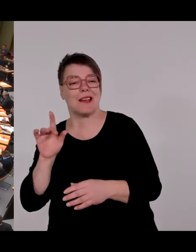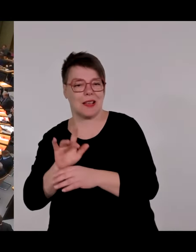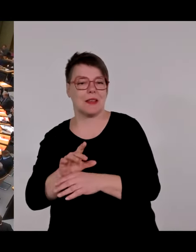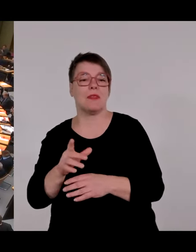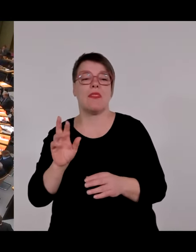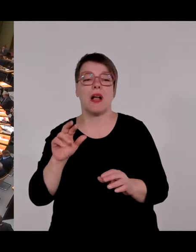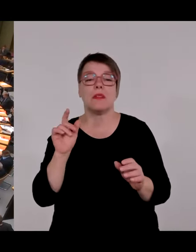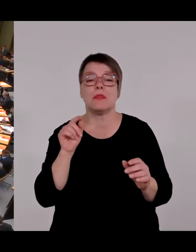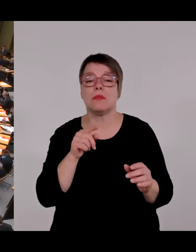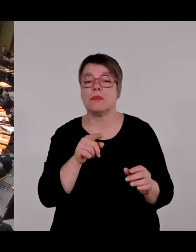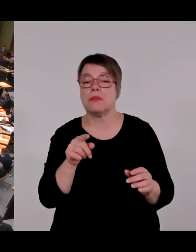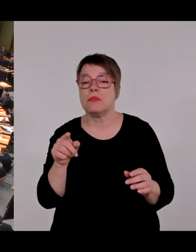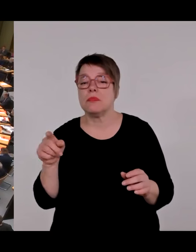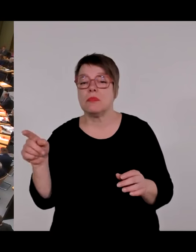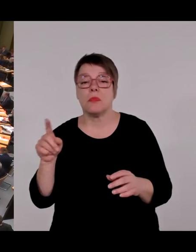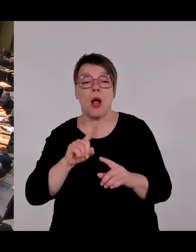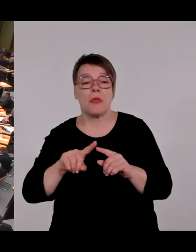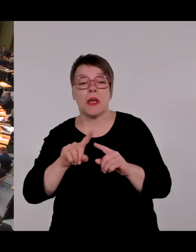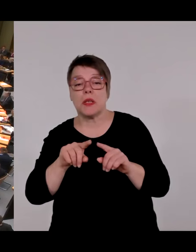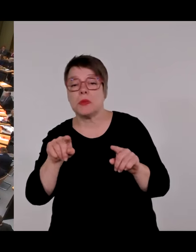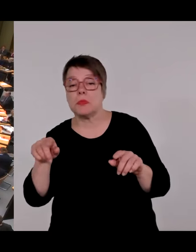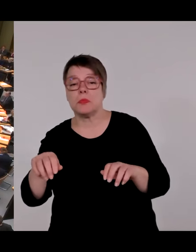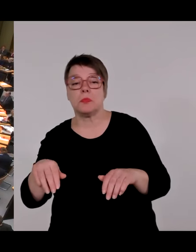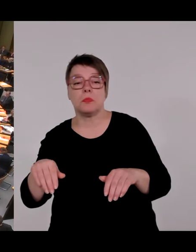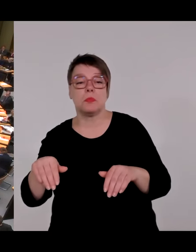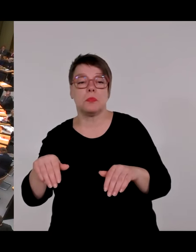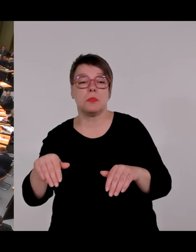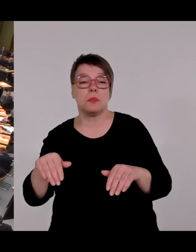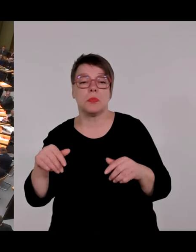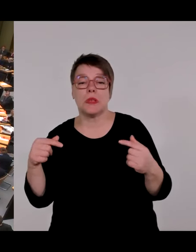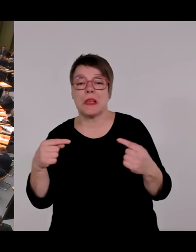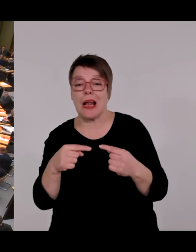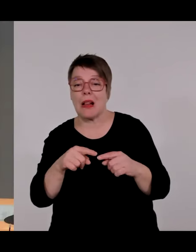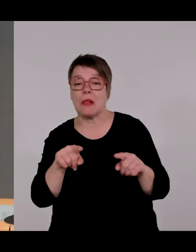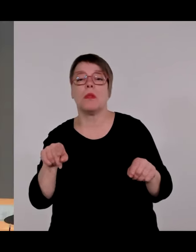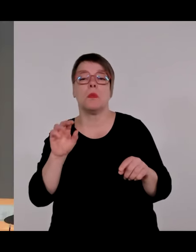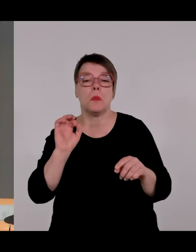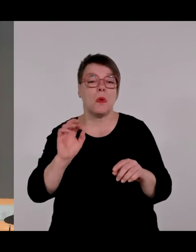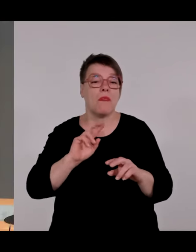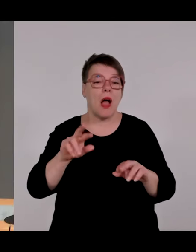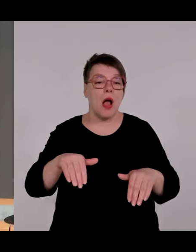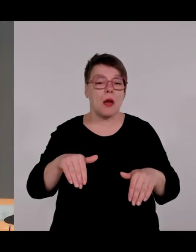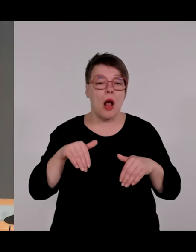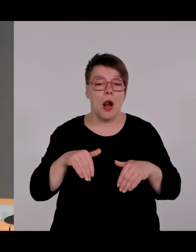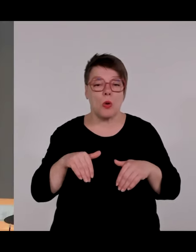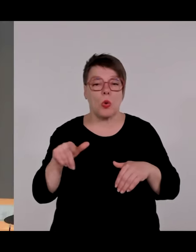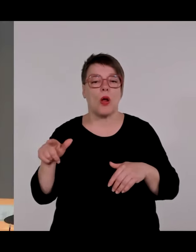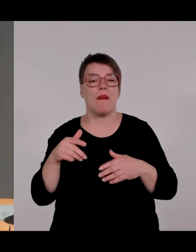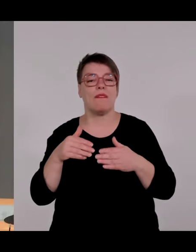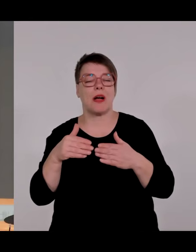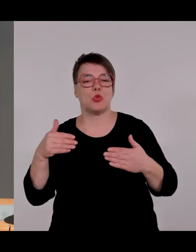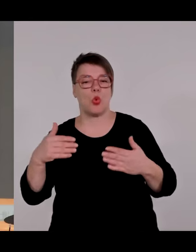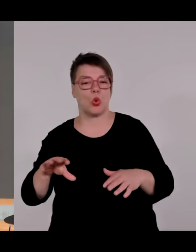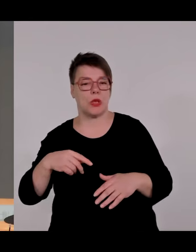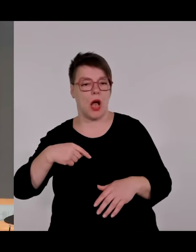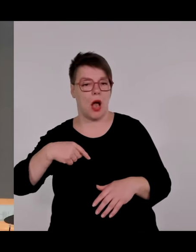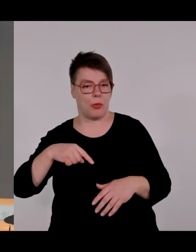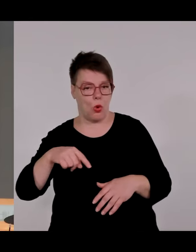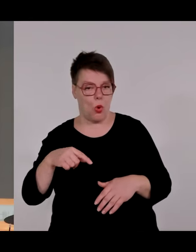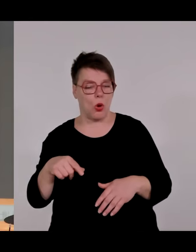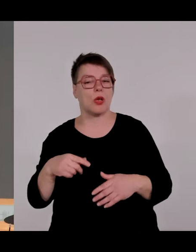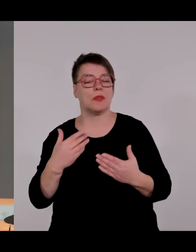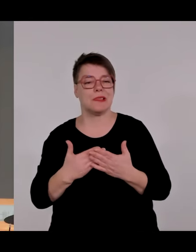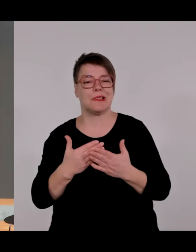Bei Gegenstimmen aller anderen Fraktionen, Enthaltungen und Enthaltung eines fraktionslosen Abgeordneten ist der